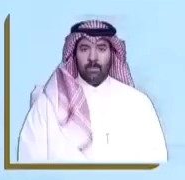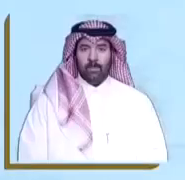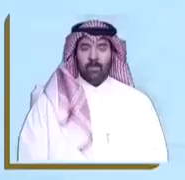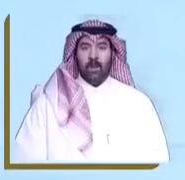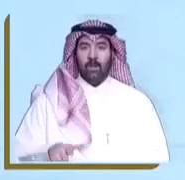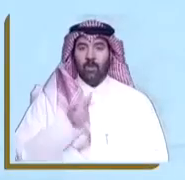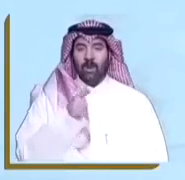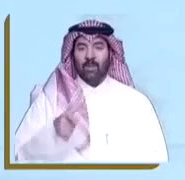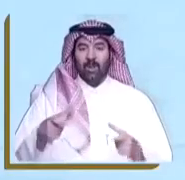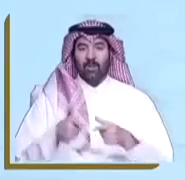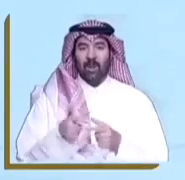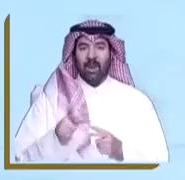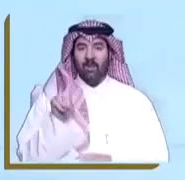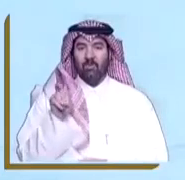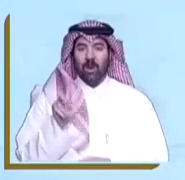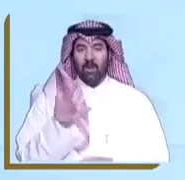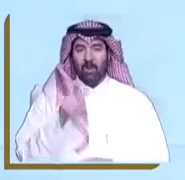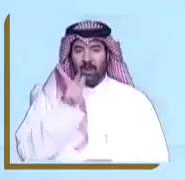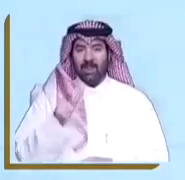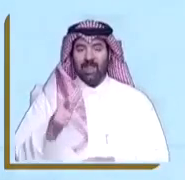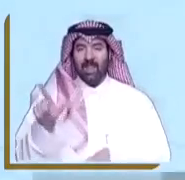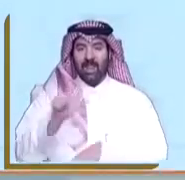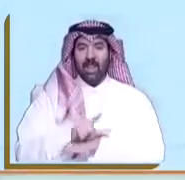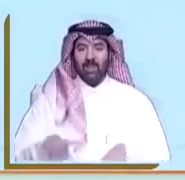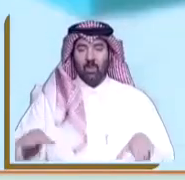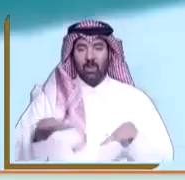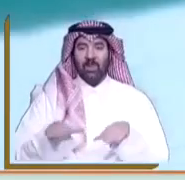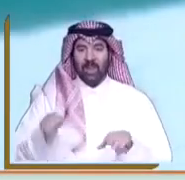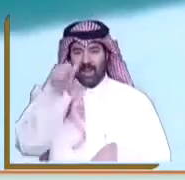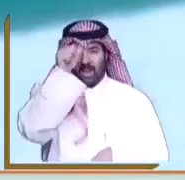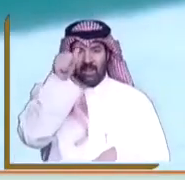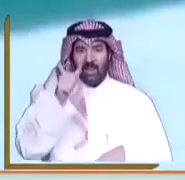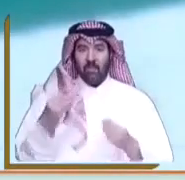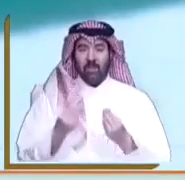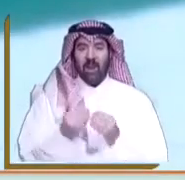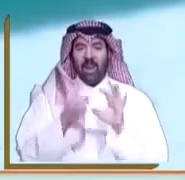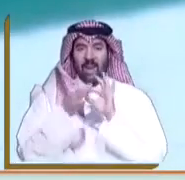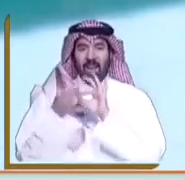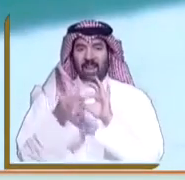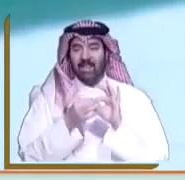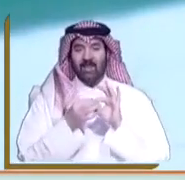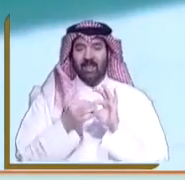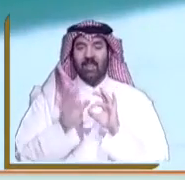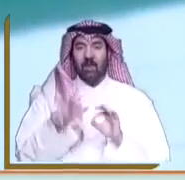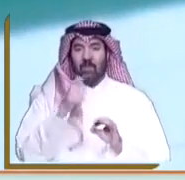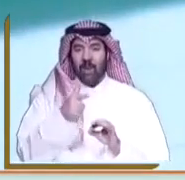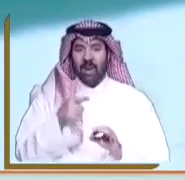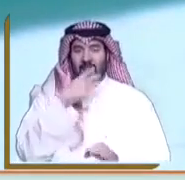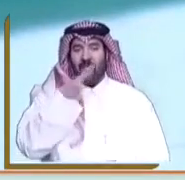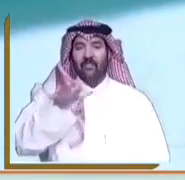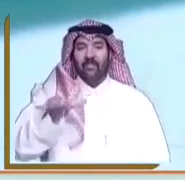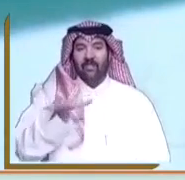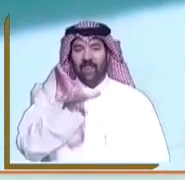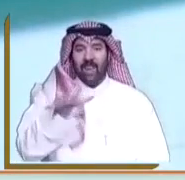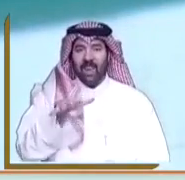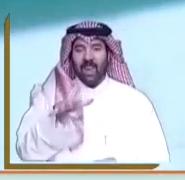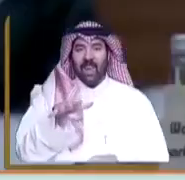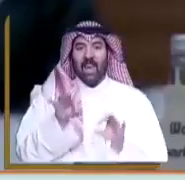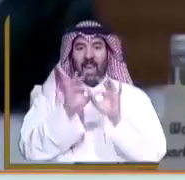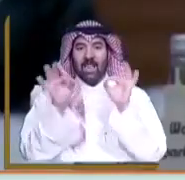وخلال القمة، أعلن رئيس الوزراء الهندي ناريندرا مودي انضمام الاتحاد الأفريقي عضوا جديدا في مجموعة العشرين، وتمنح